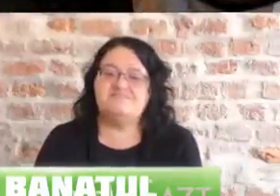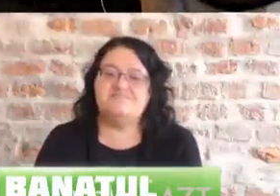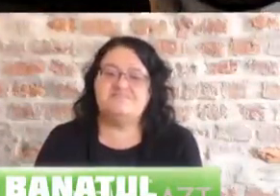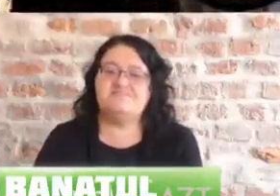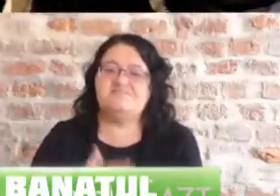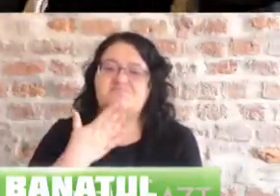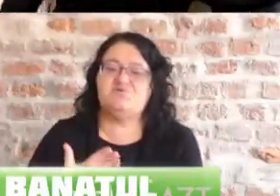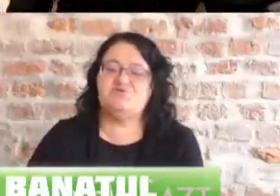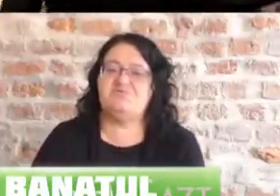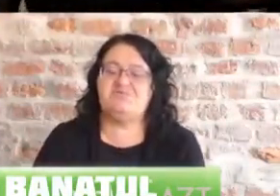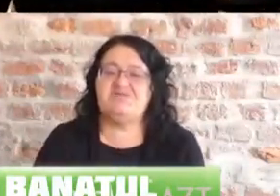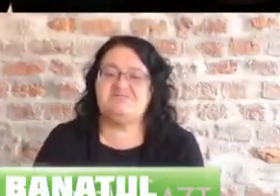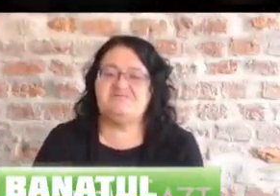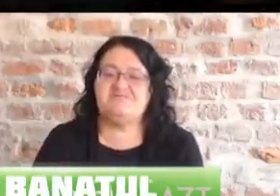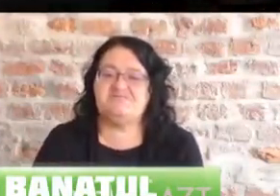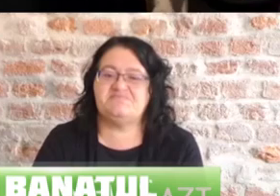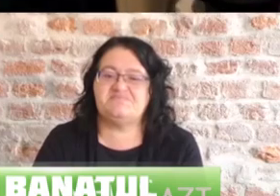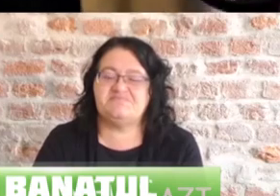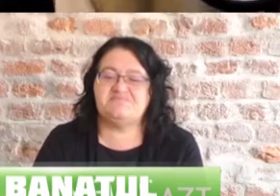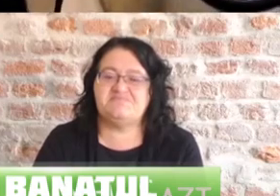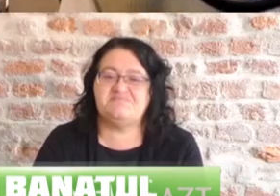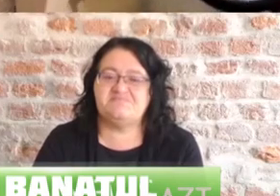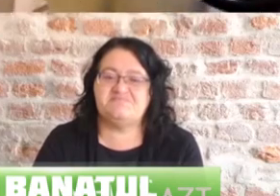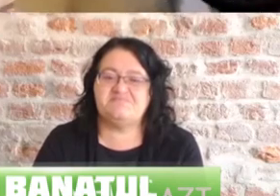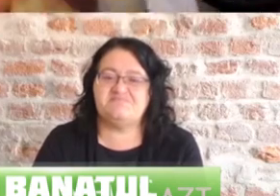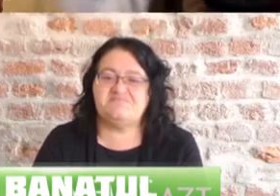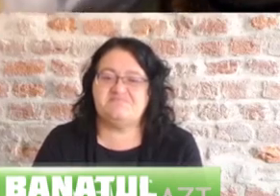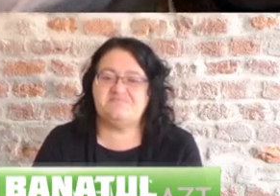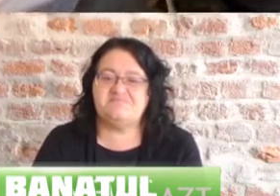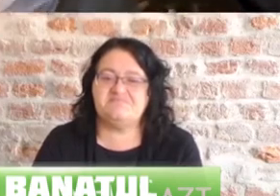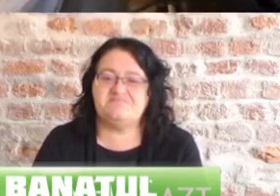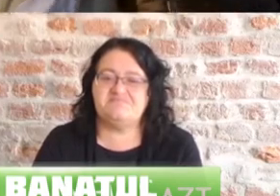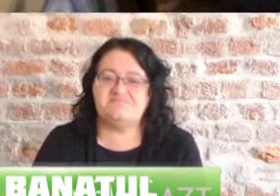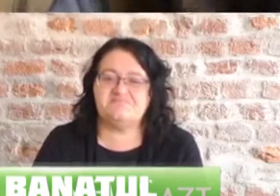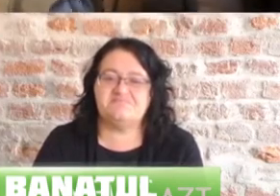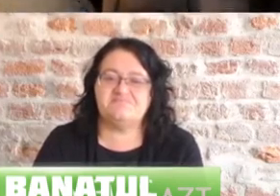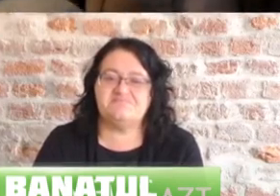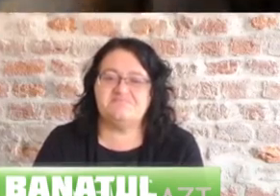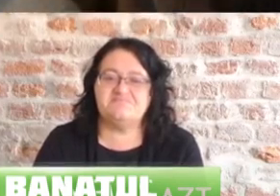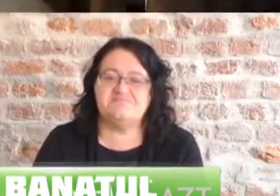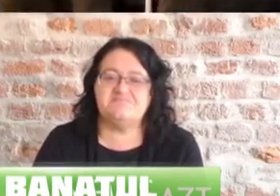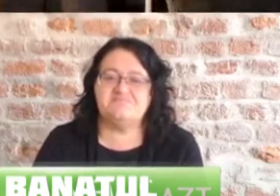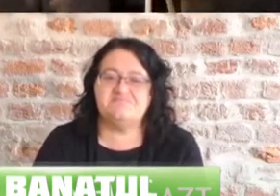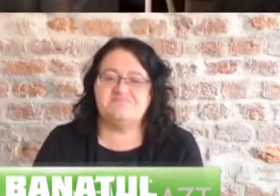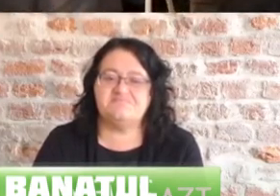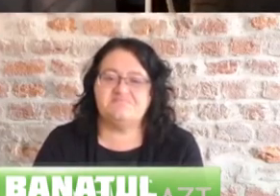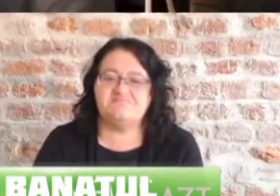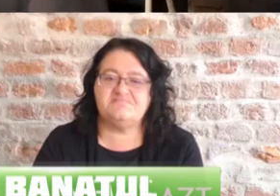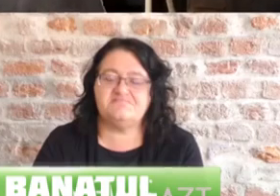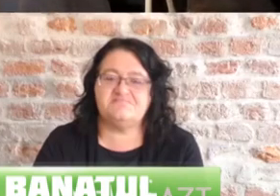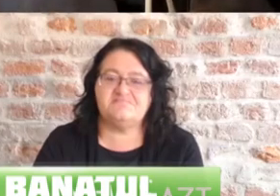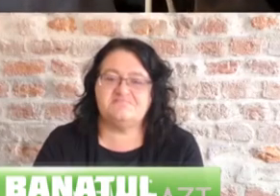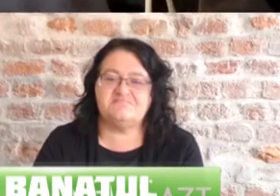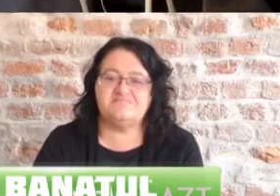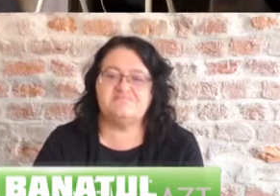Mulțumim și noi și felicitări! Chiar meritați! Bun, mai